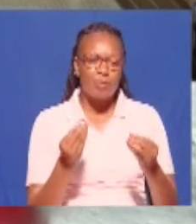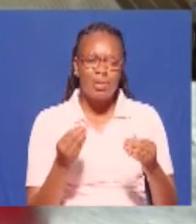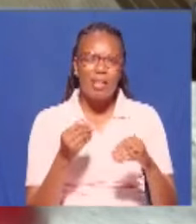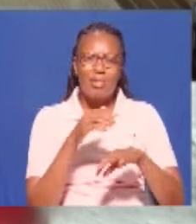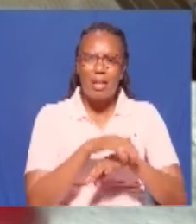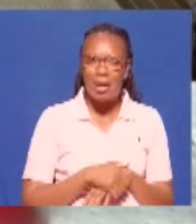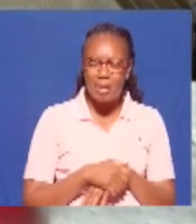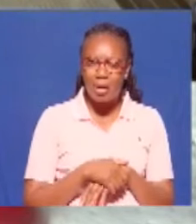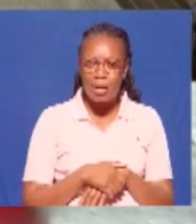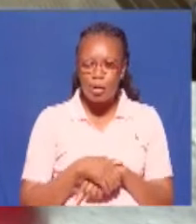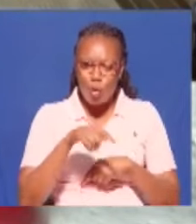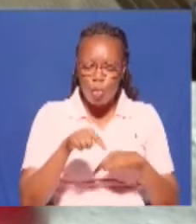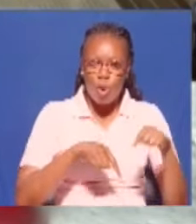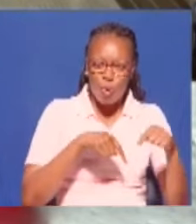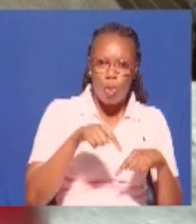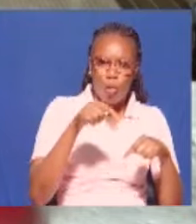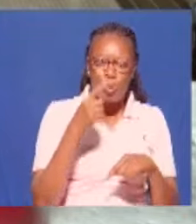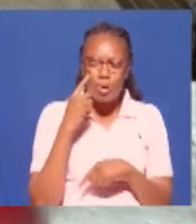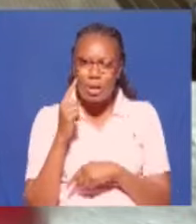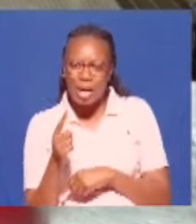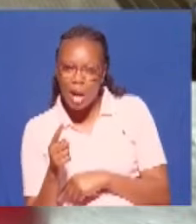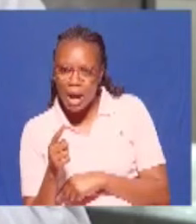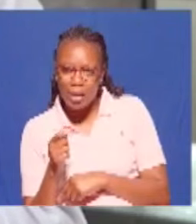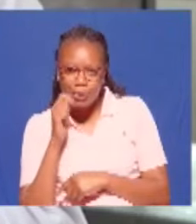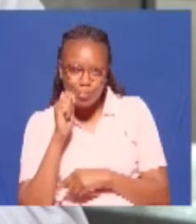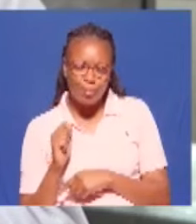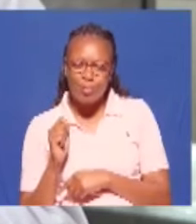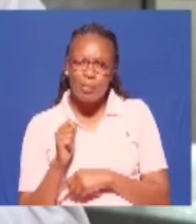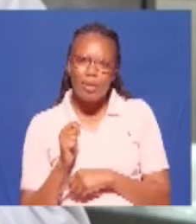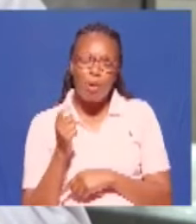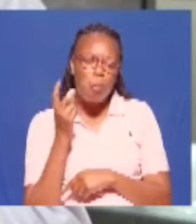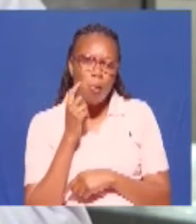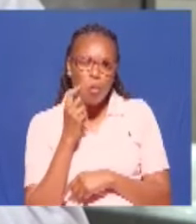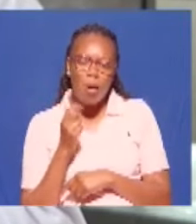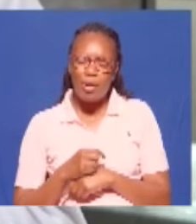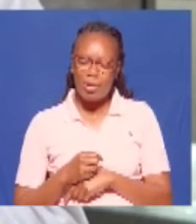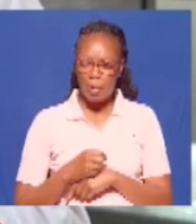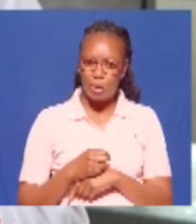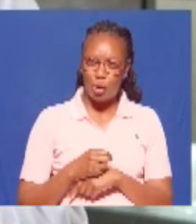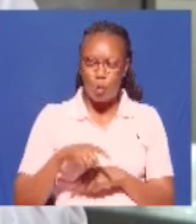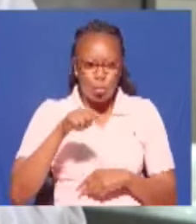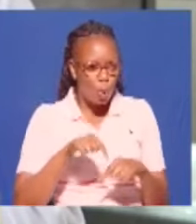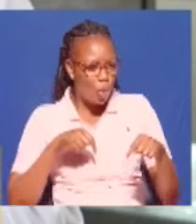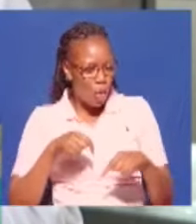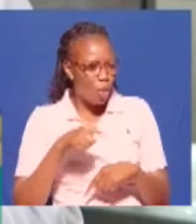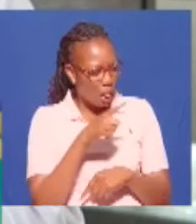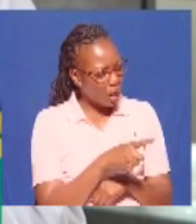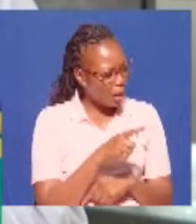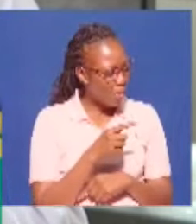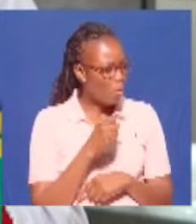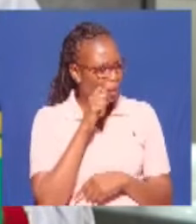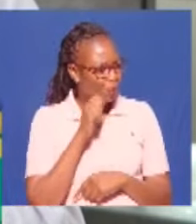utaenda steps mbili bila kuona butchery mahali ama supermarket inauzwa, you know. Lakini sasa